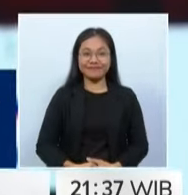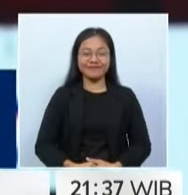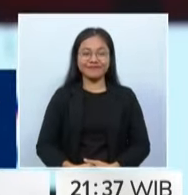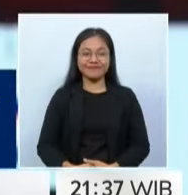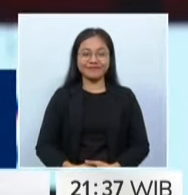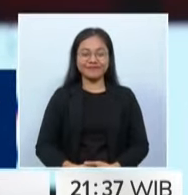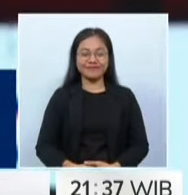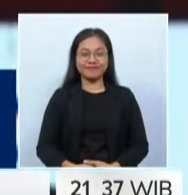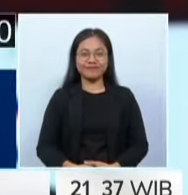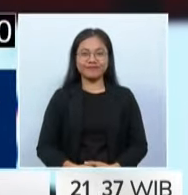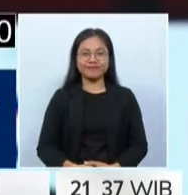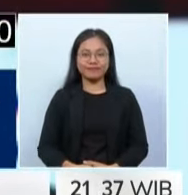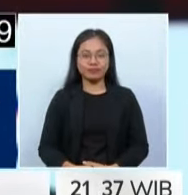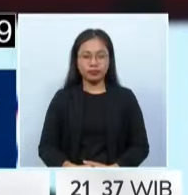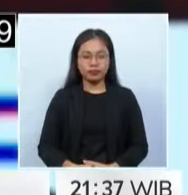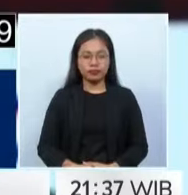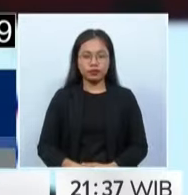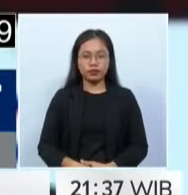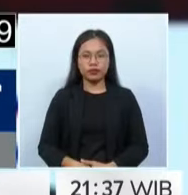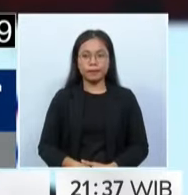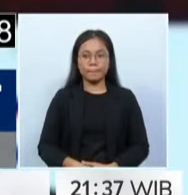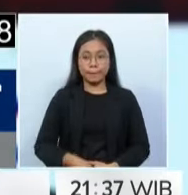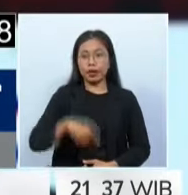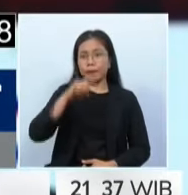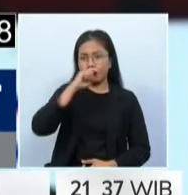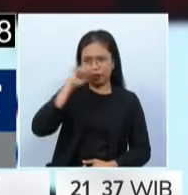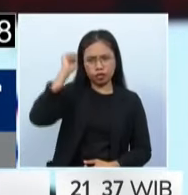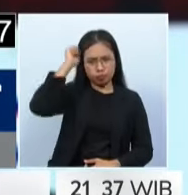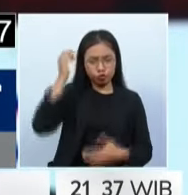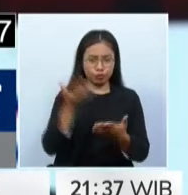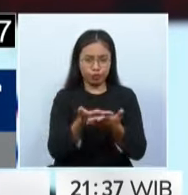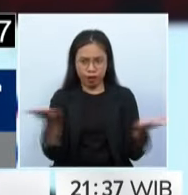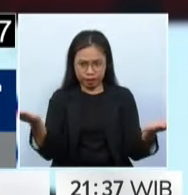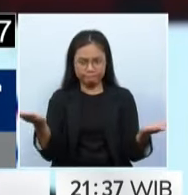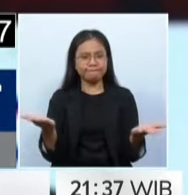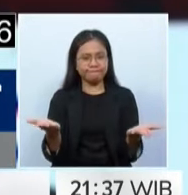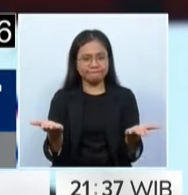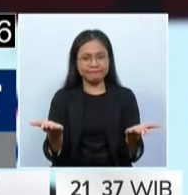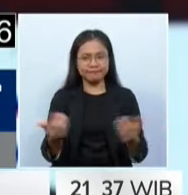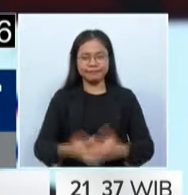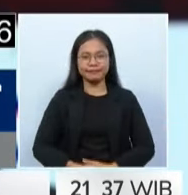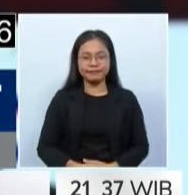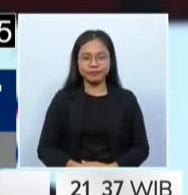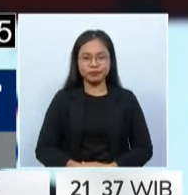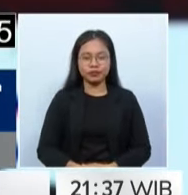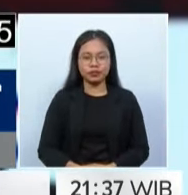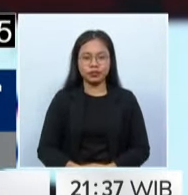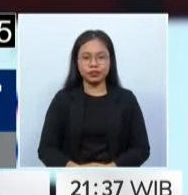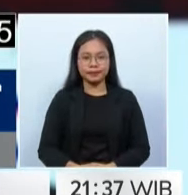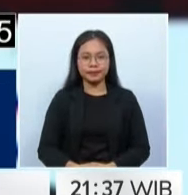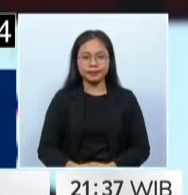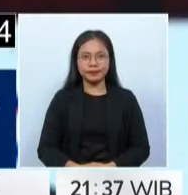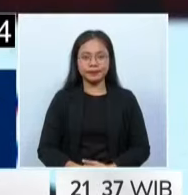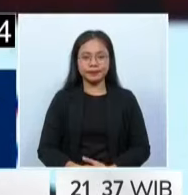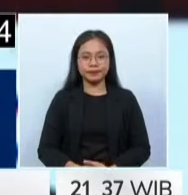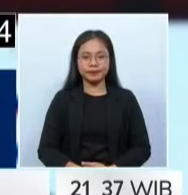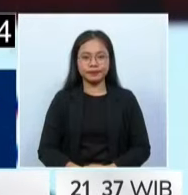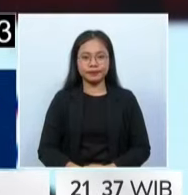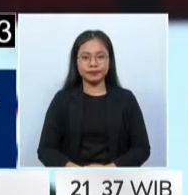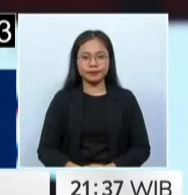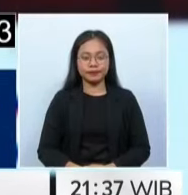prabowoanto saudara-saudara sekalian Kita patut bersyukur bahwa